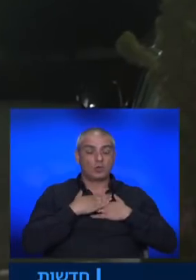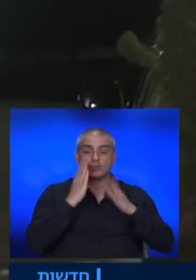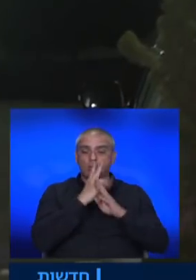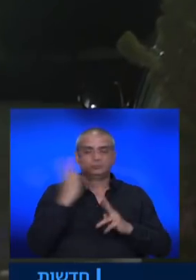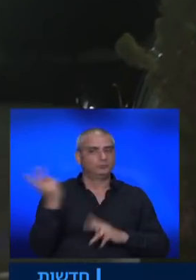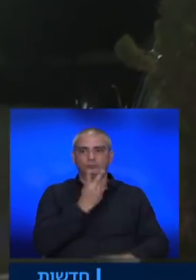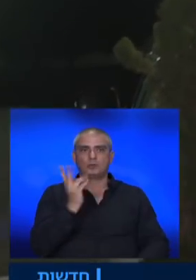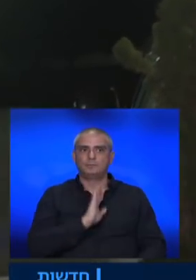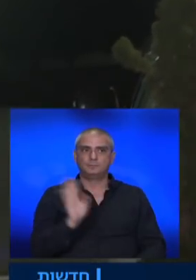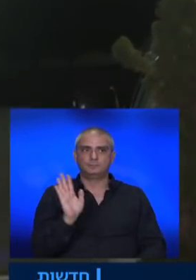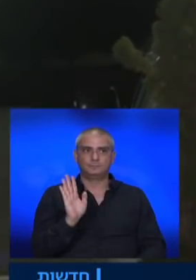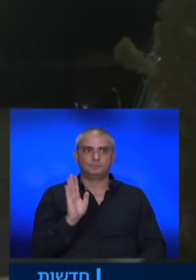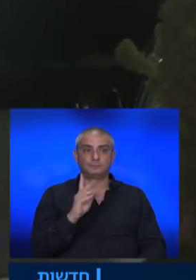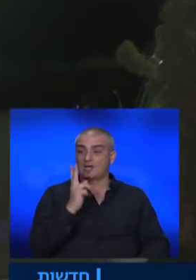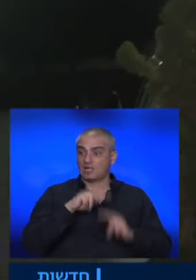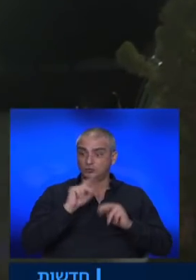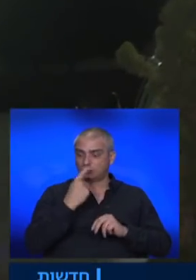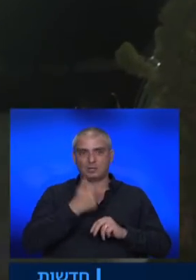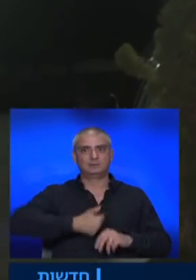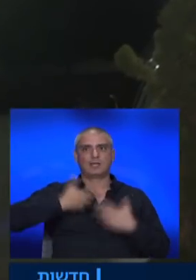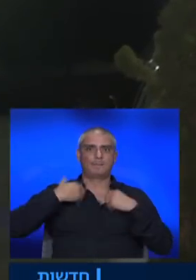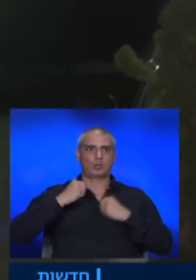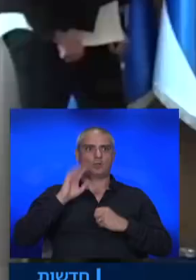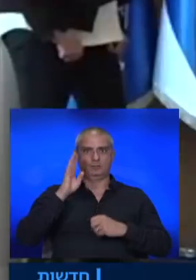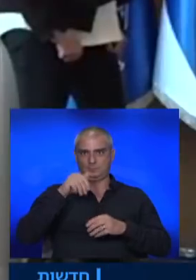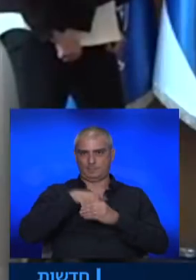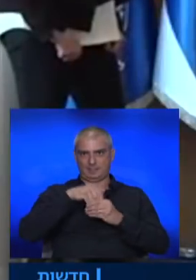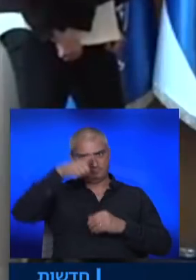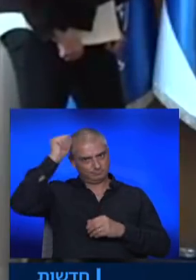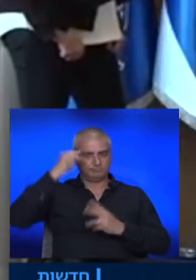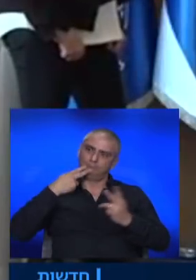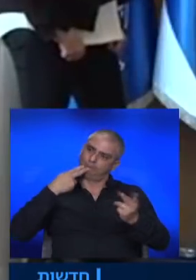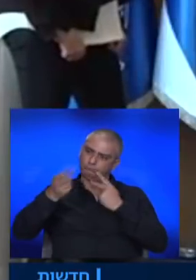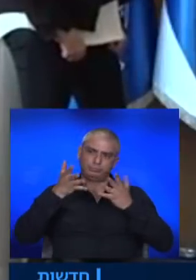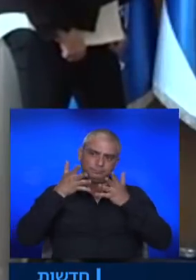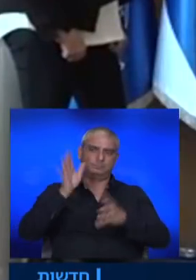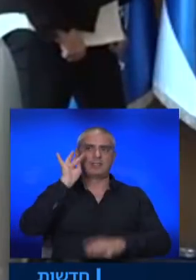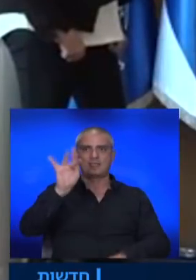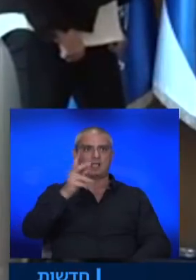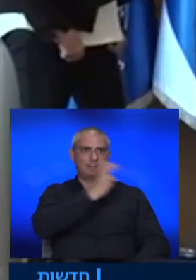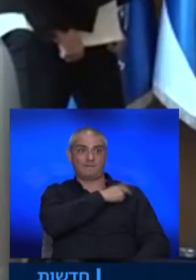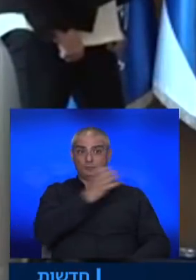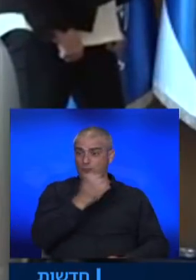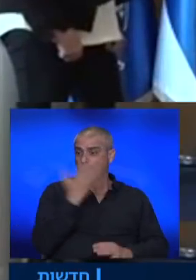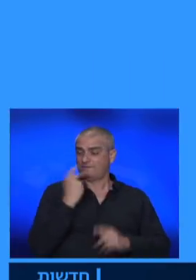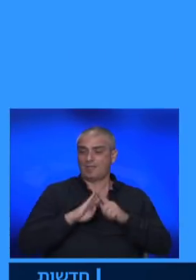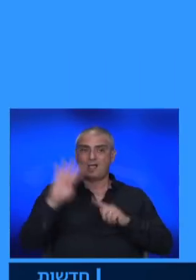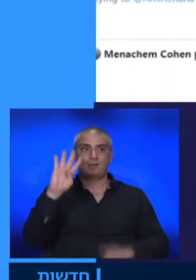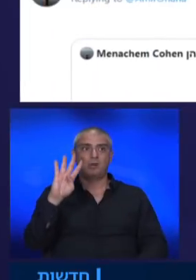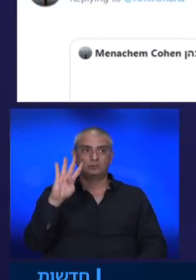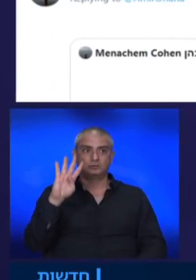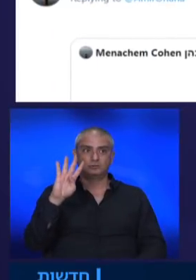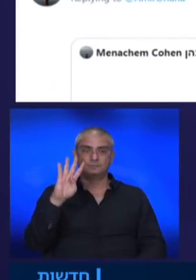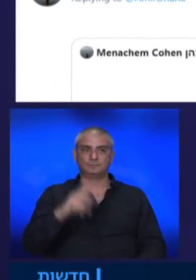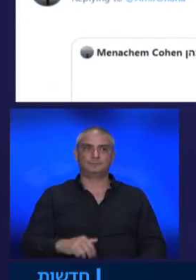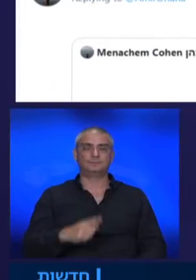לא חלפה שעה והשר לביטחון פנים אמיר אוחנה תקף בחריפות את המפכ"ל שמינה רק לפני 4 חודשים. התבטאות